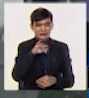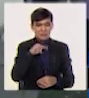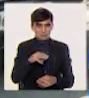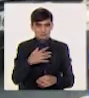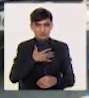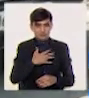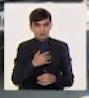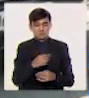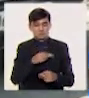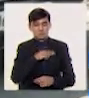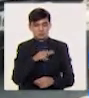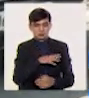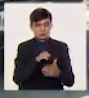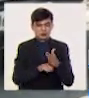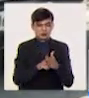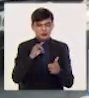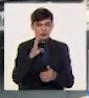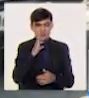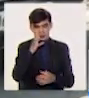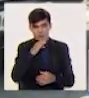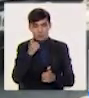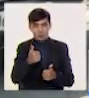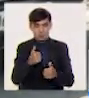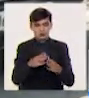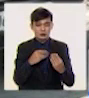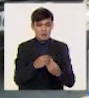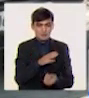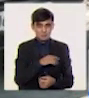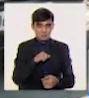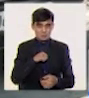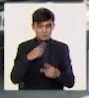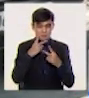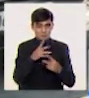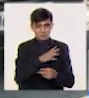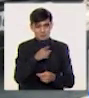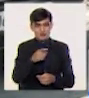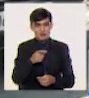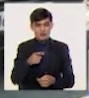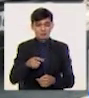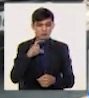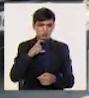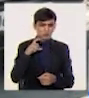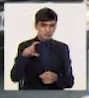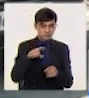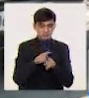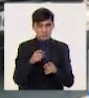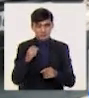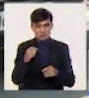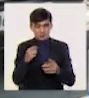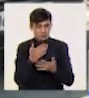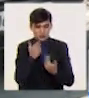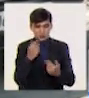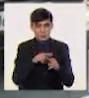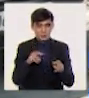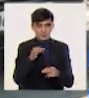мүмкін. Ата-анасы да жақсы семья. Өзіңіз көріп отқан кезде бұл жаңағы бір ішімдікке салынып басқа қылып отқан жағдайлар емес. Тікелей